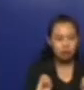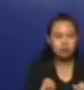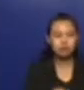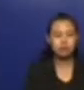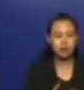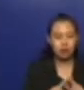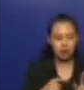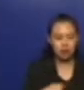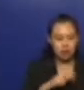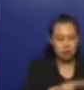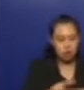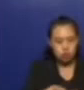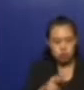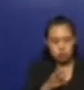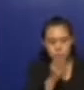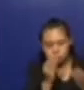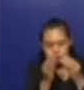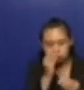เรื่องม็อบแต่ละครั้ง